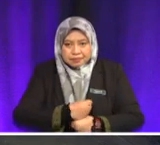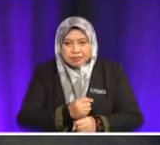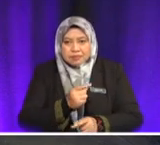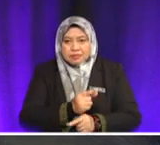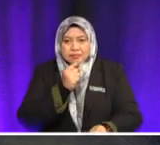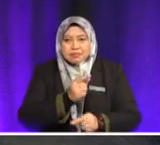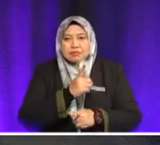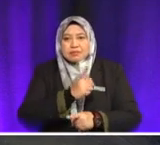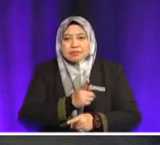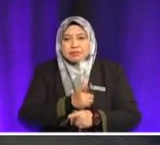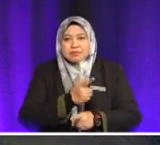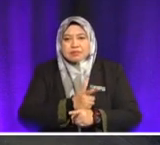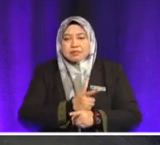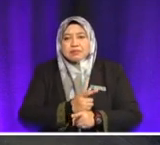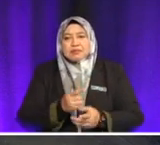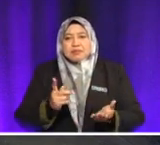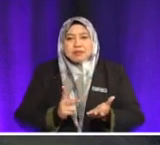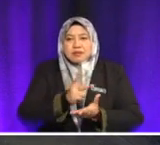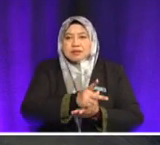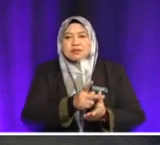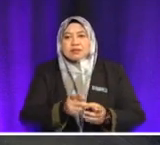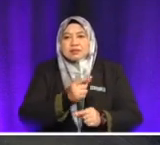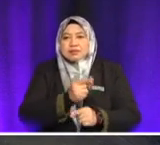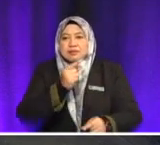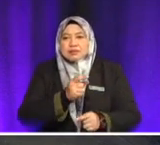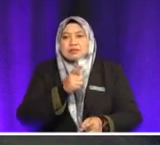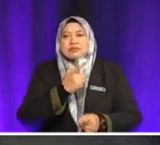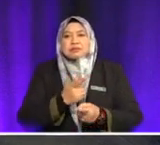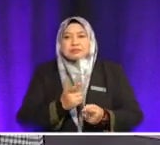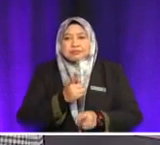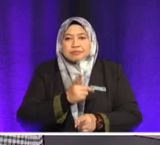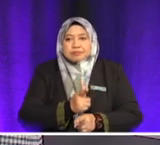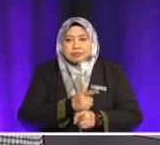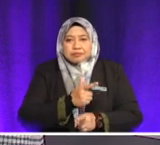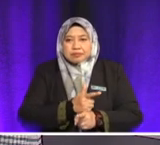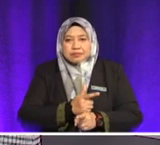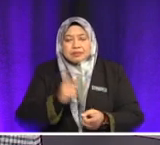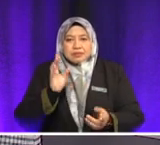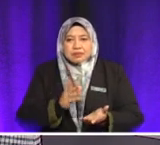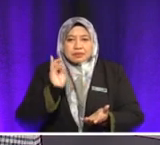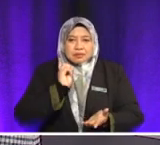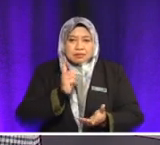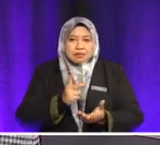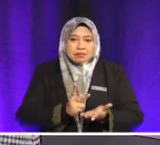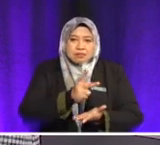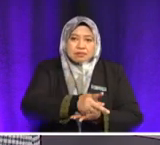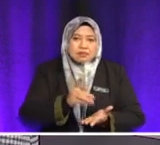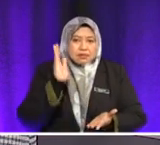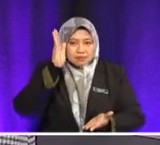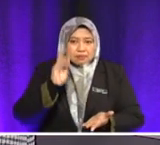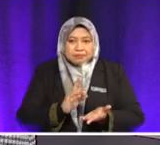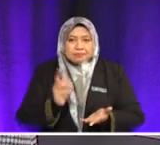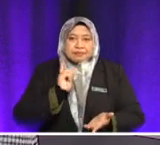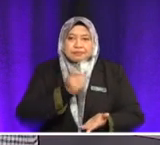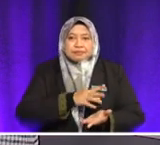lurusnya adalah dalam bentuk garis lurus itulah hari ini dan dalam surat kecil